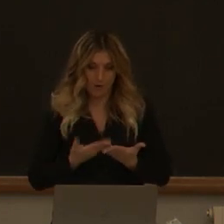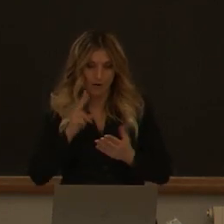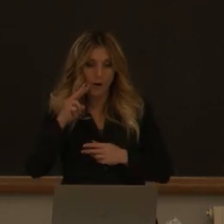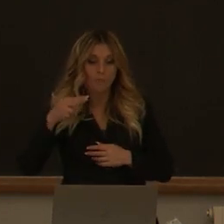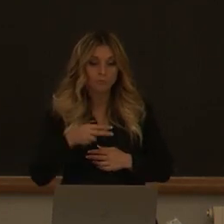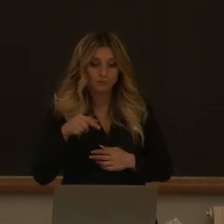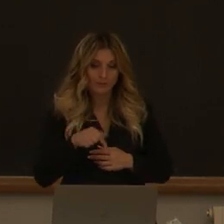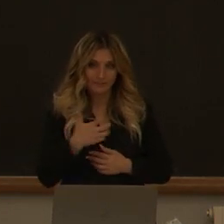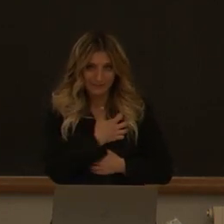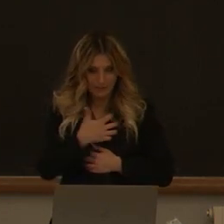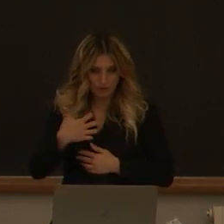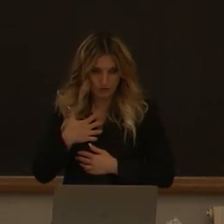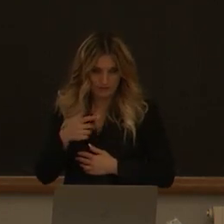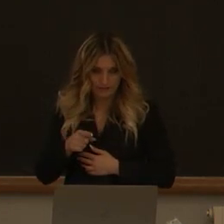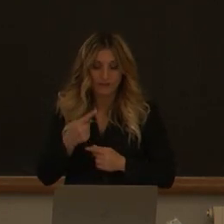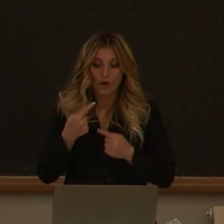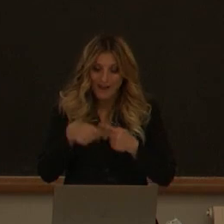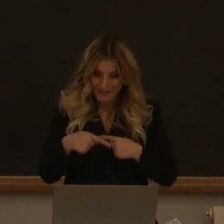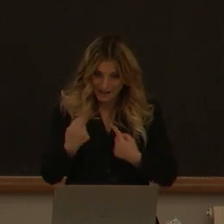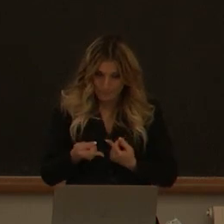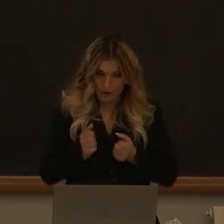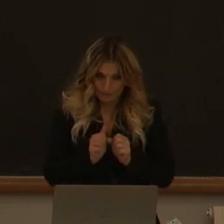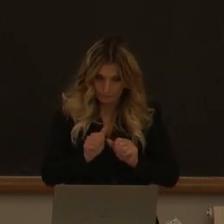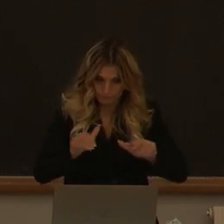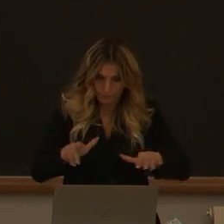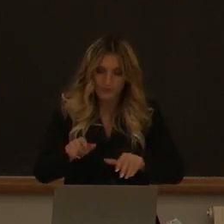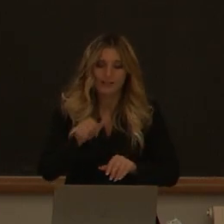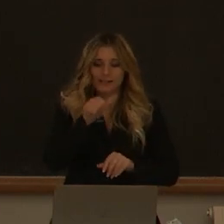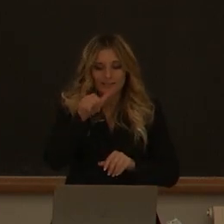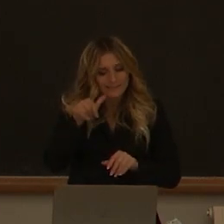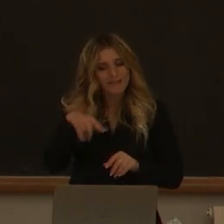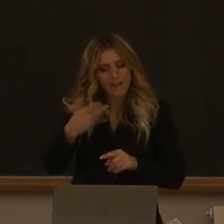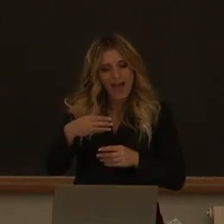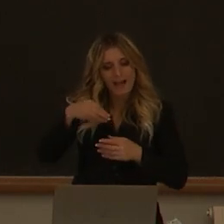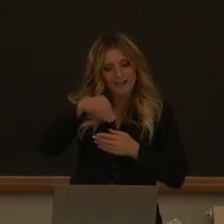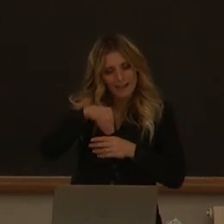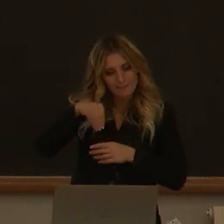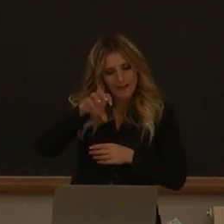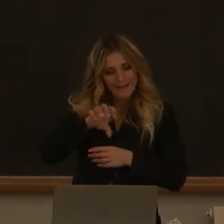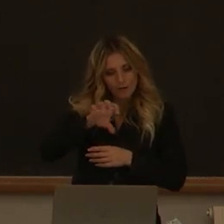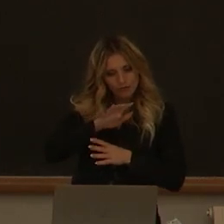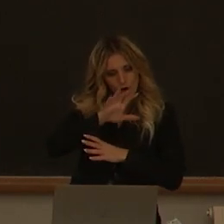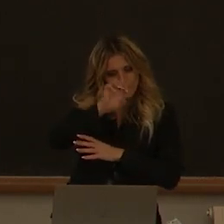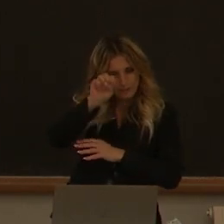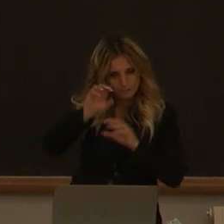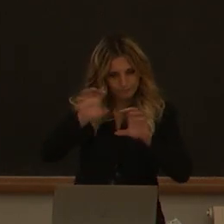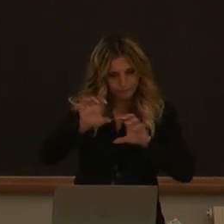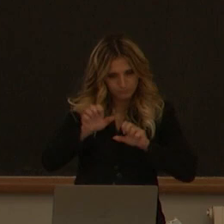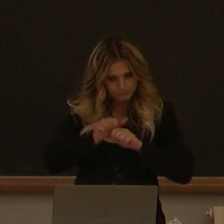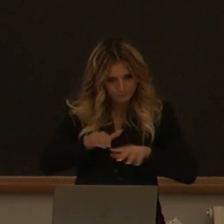vista scientifico, e questa diffusione poi deve entrare anche nelle aree metropolitane. Ma prevedere